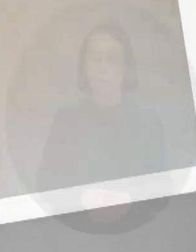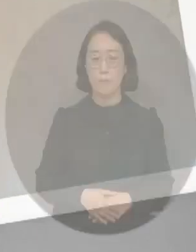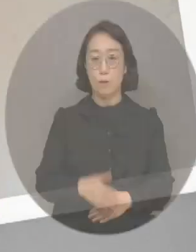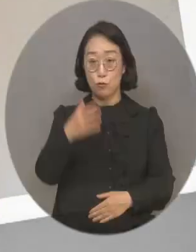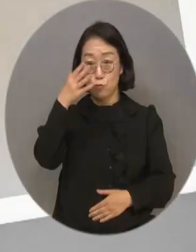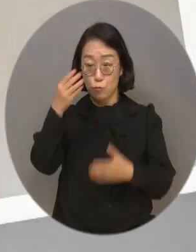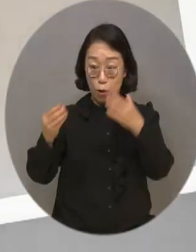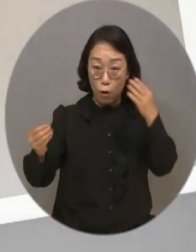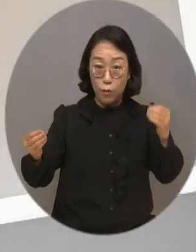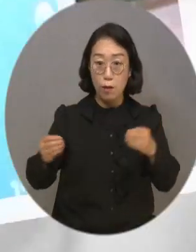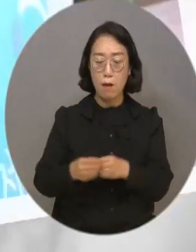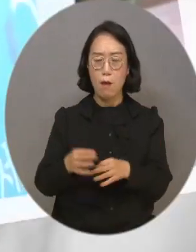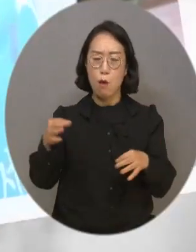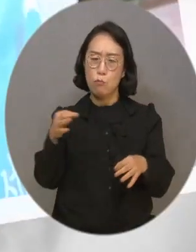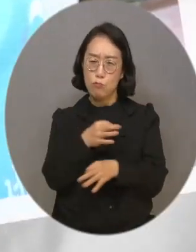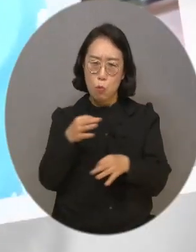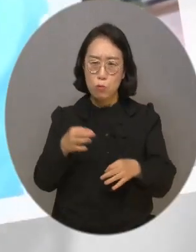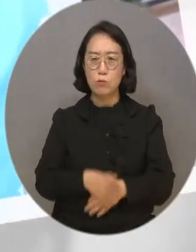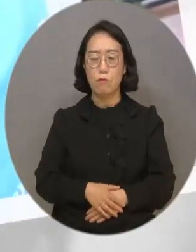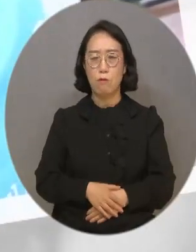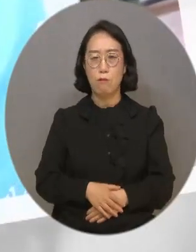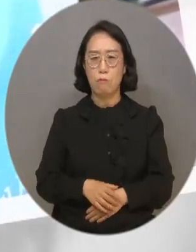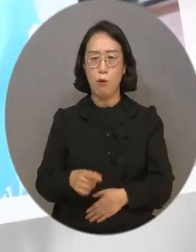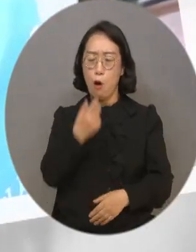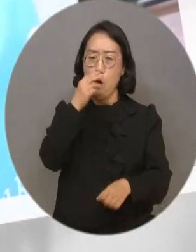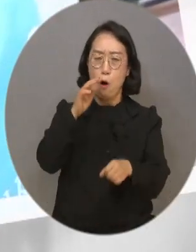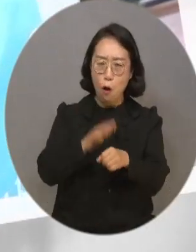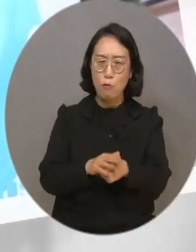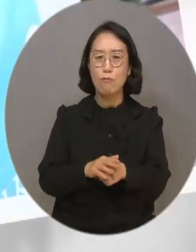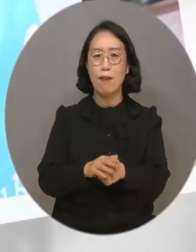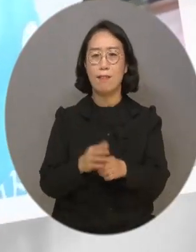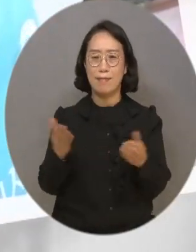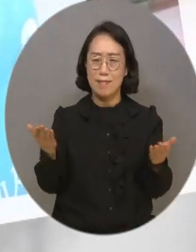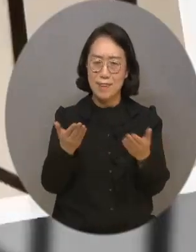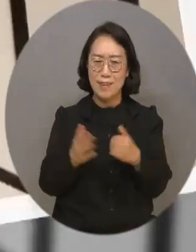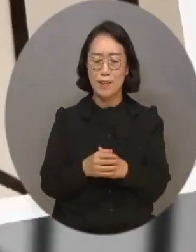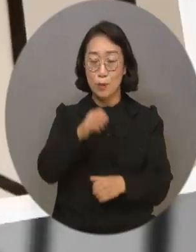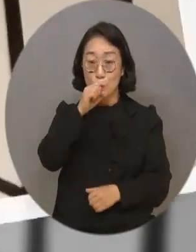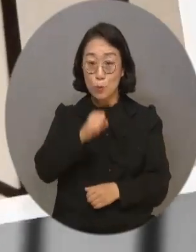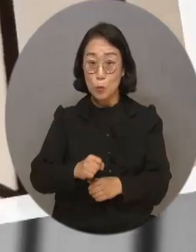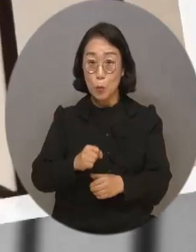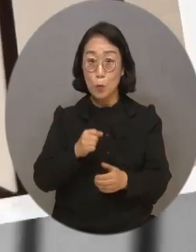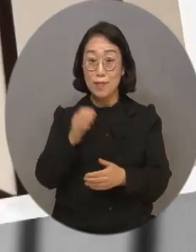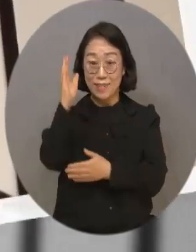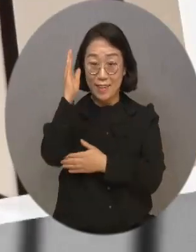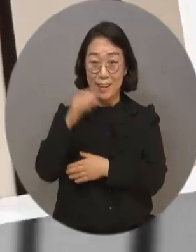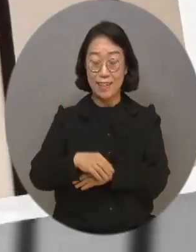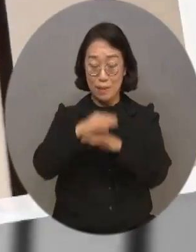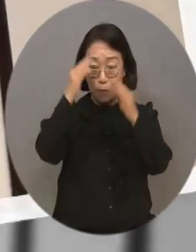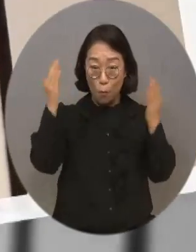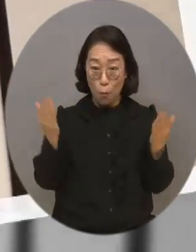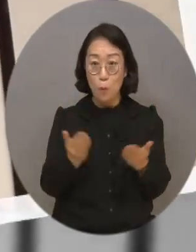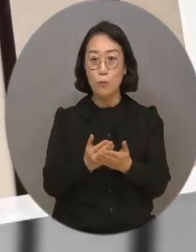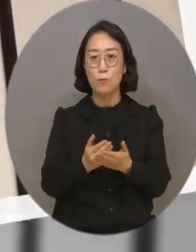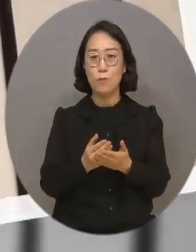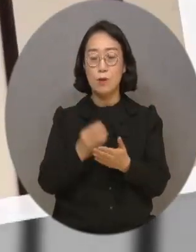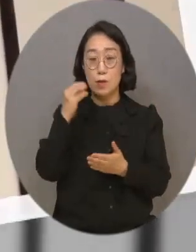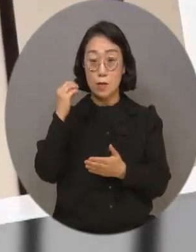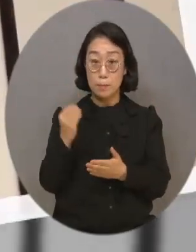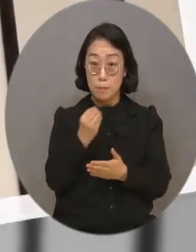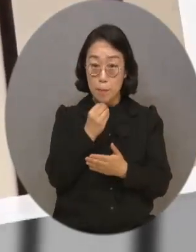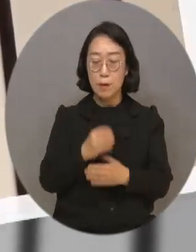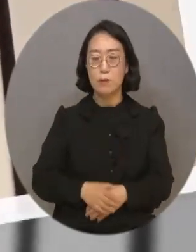우리 주변에서 일어나는 불공정한 사례부터 억울한 사연, 따뜻한 미담까지 장애인신문과